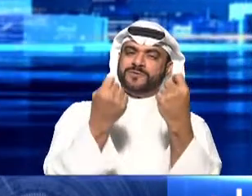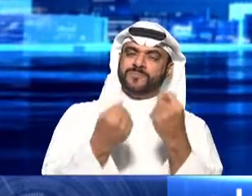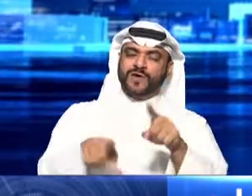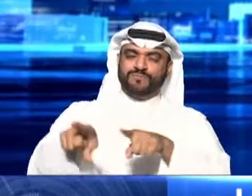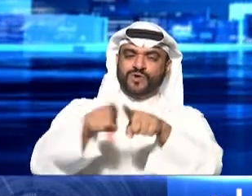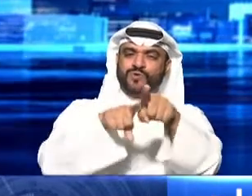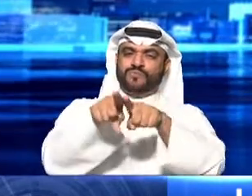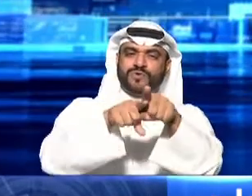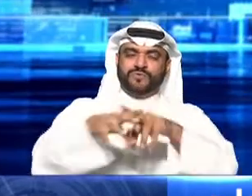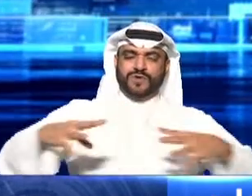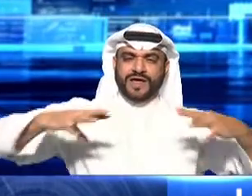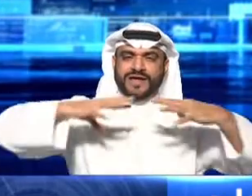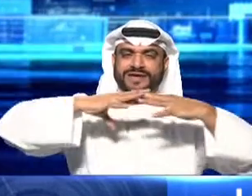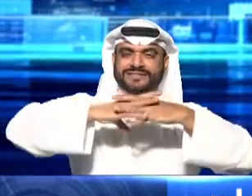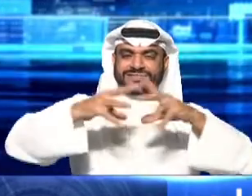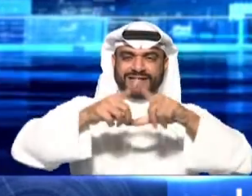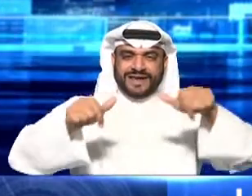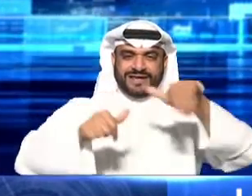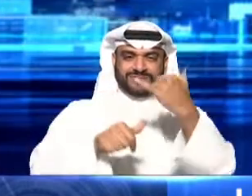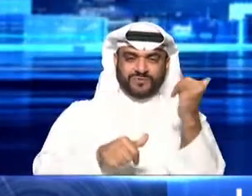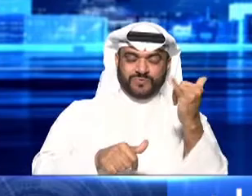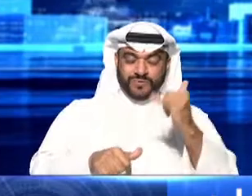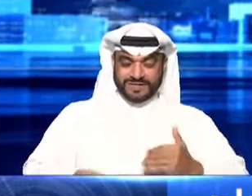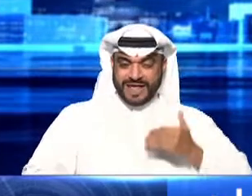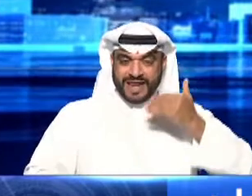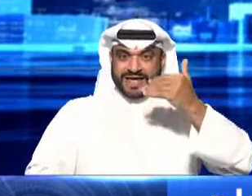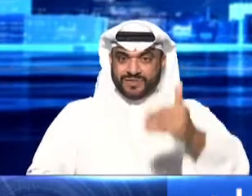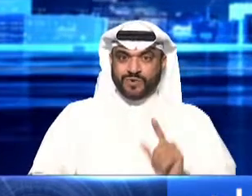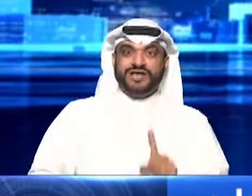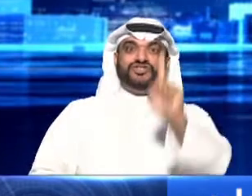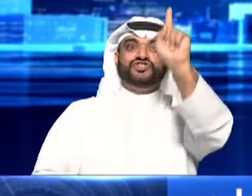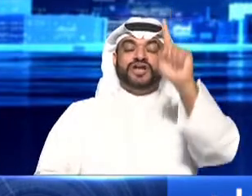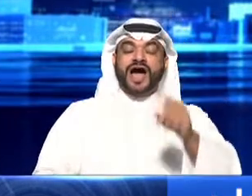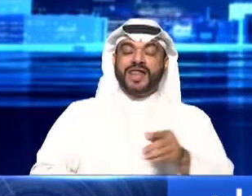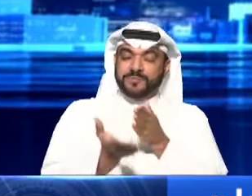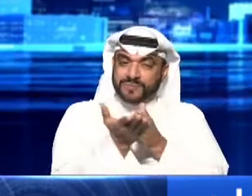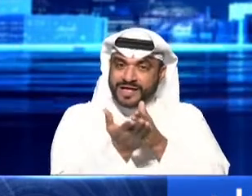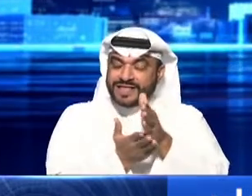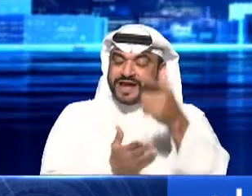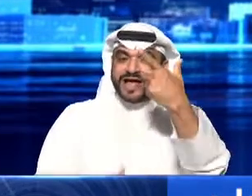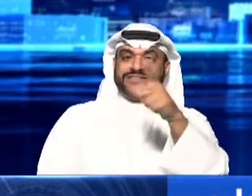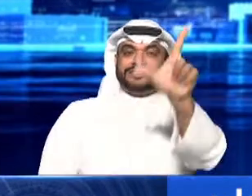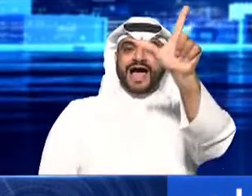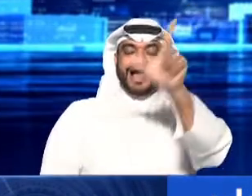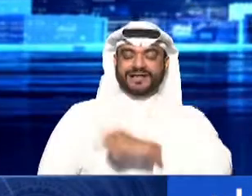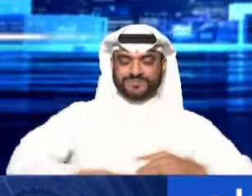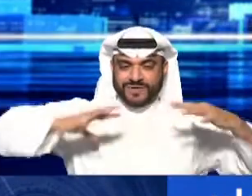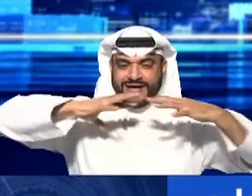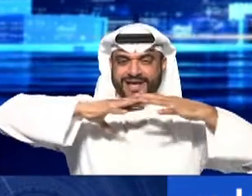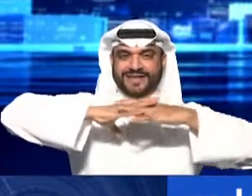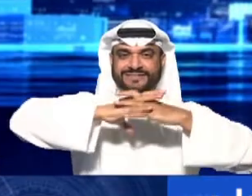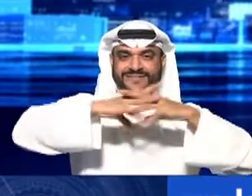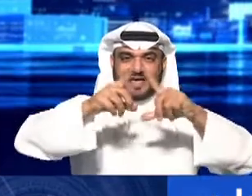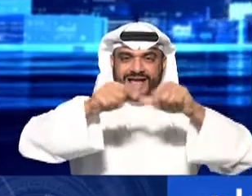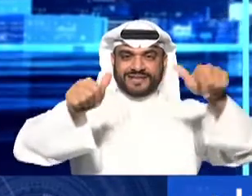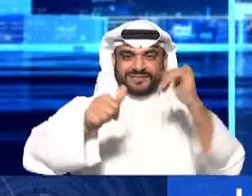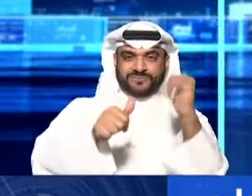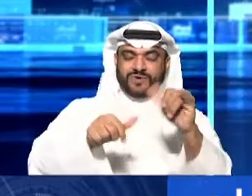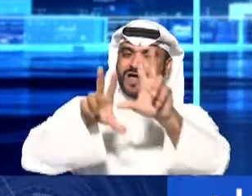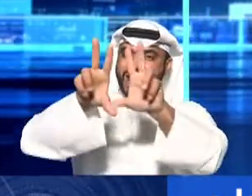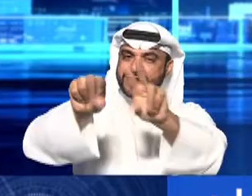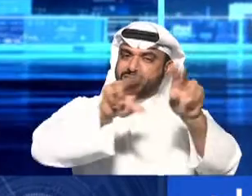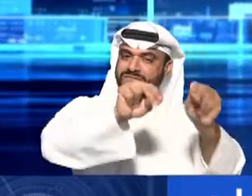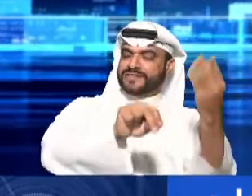الأخوي يمثل إحدى الخطوات المنشودة نحو الطريق الصحيح لإعادة اللحمة الخليجية لسابق